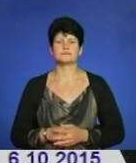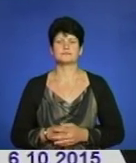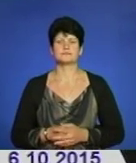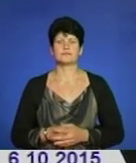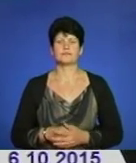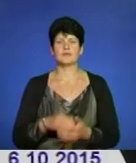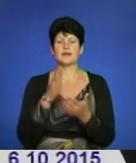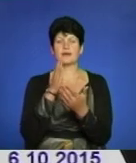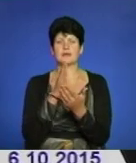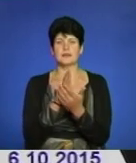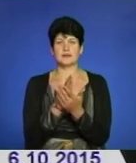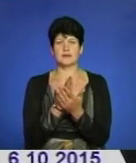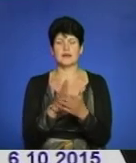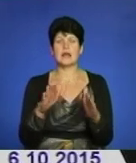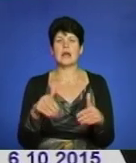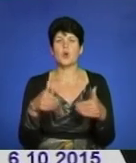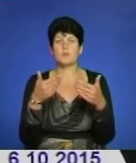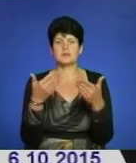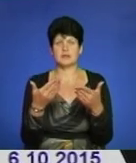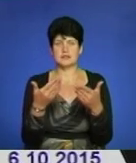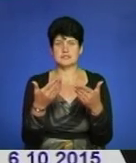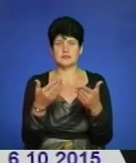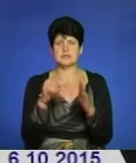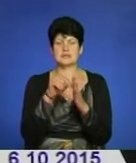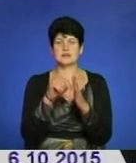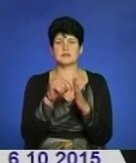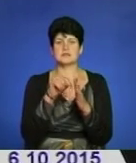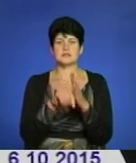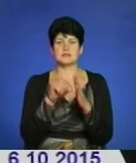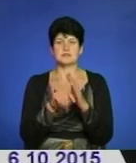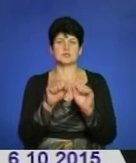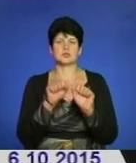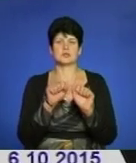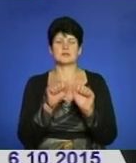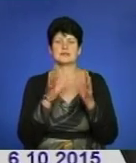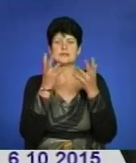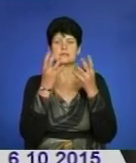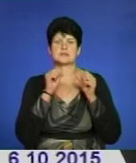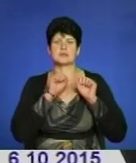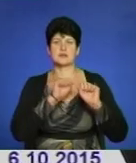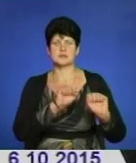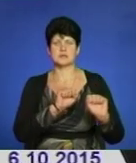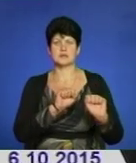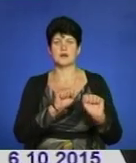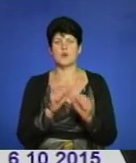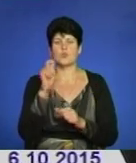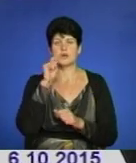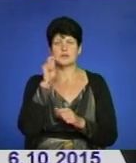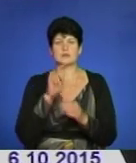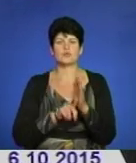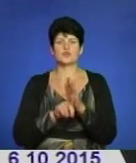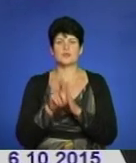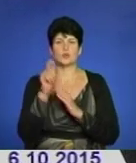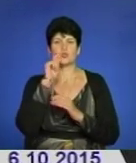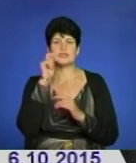Є, значить, рекомендація в контексті відзначення Дня захисника України започаткувати таку щорічну всеукраїнську